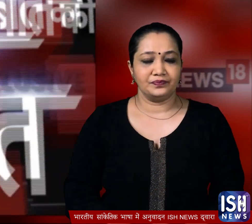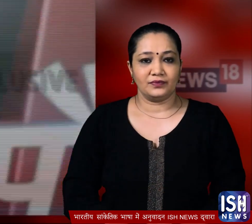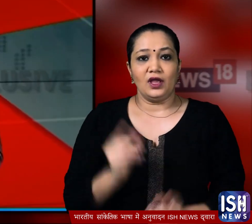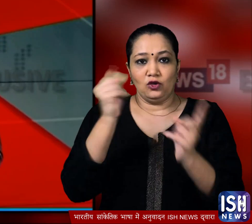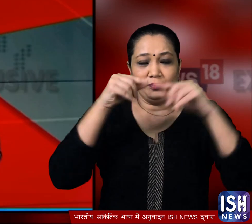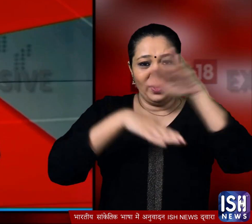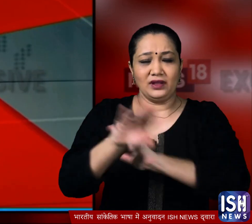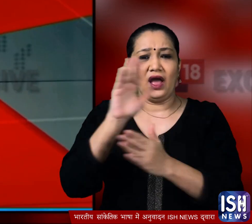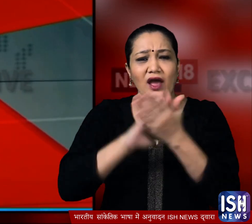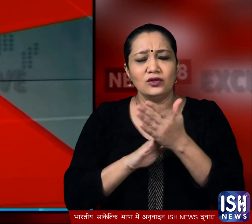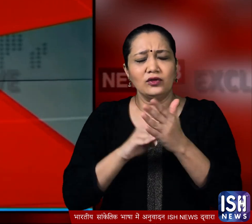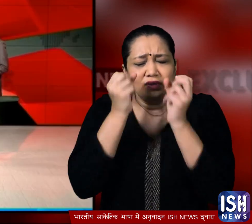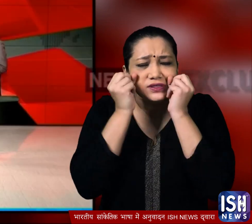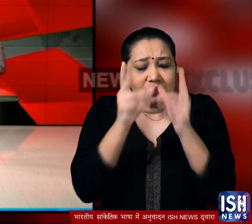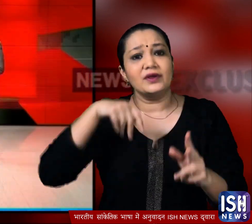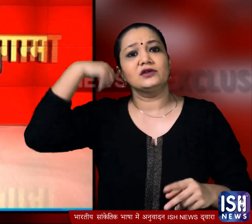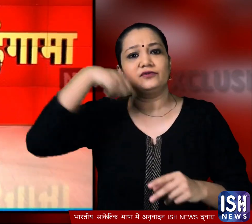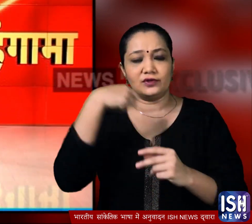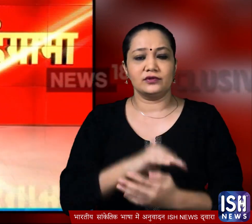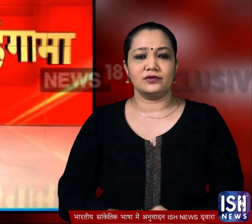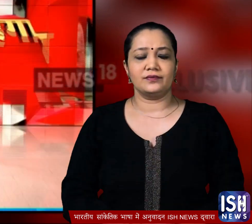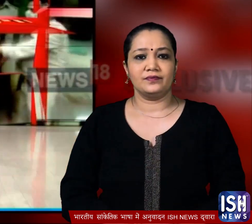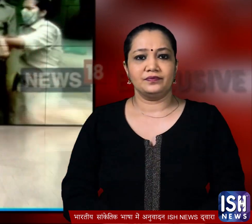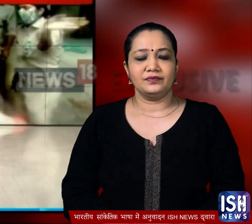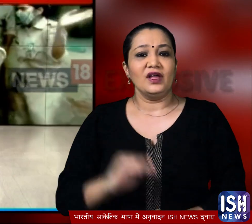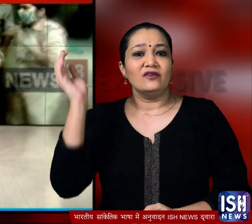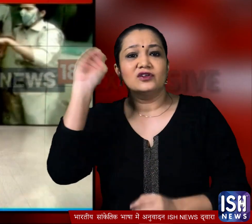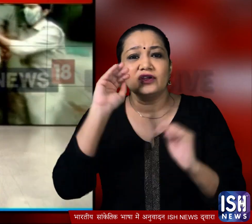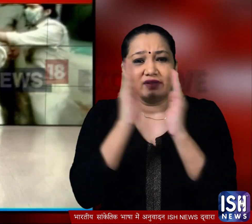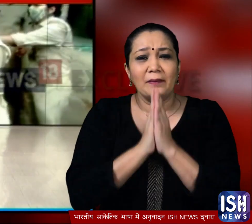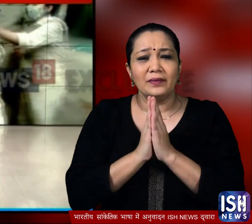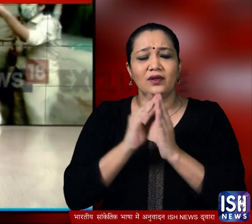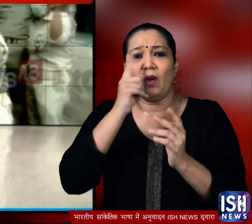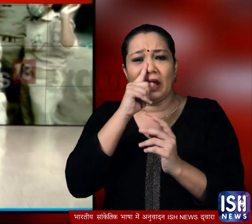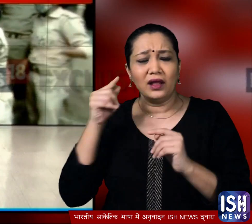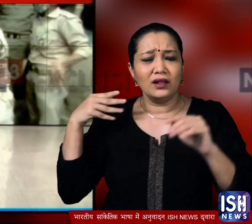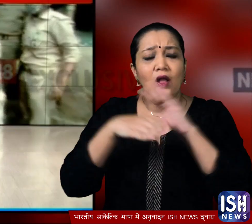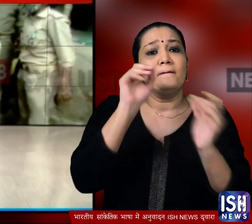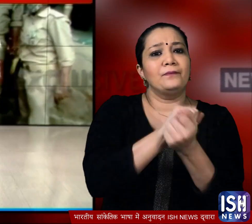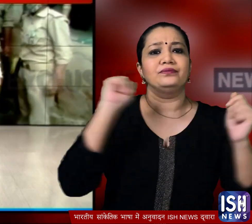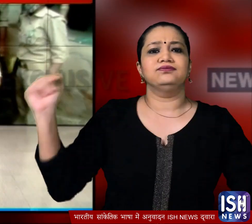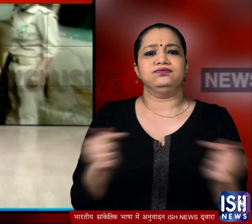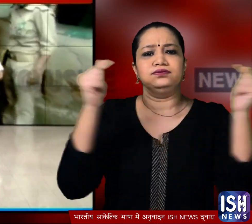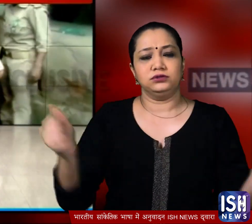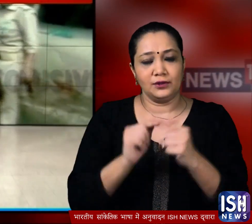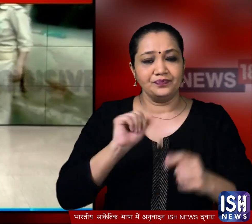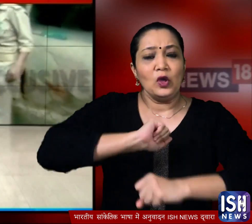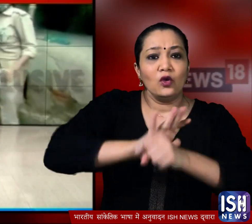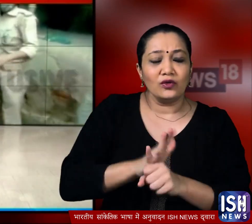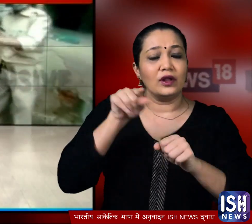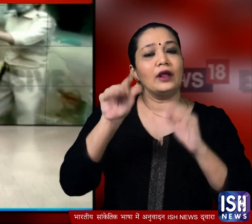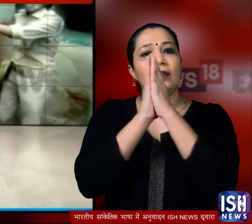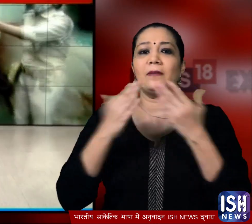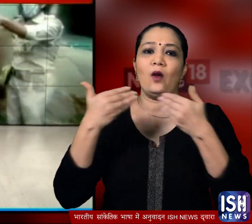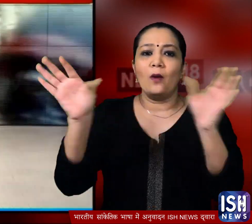उत्तर प्रदेश के हरदोई से चौंकाने वाली कुछ तस्वीरें सामने आई। वहां शिव मंदिर में दर्शन के लिए एक महिला पुलिस से भिड़ गई। कोरोना की वजह से वहां